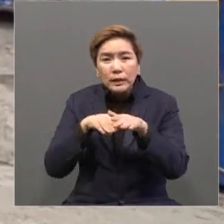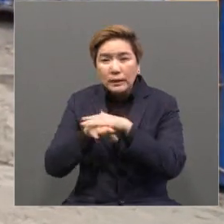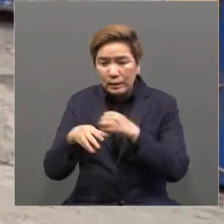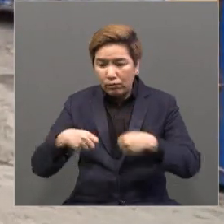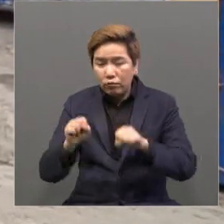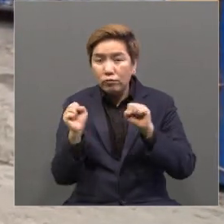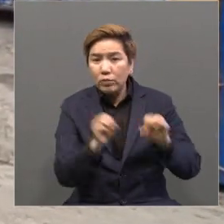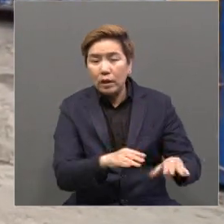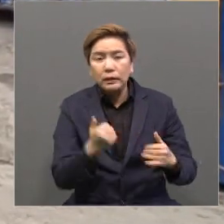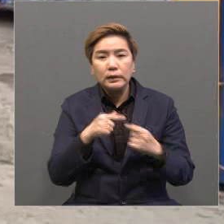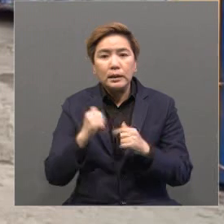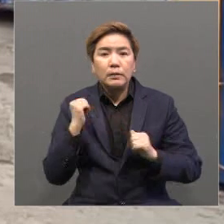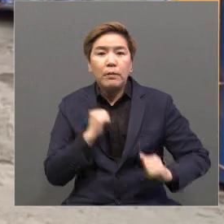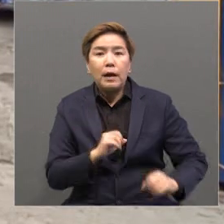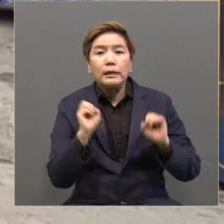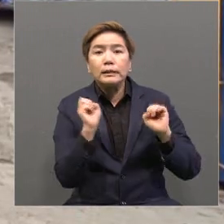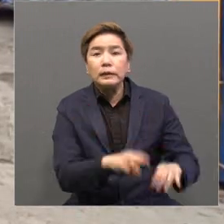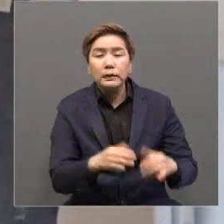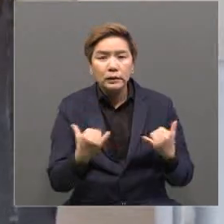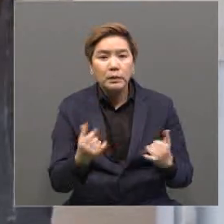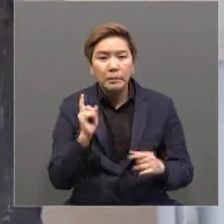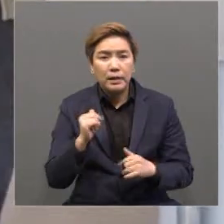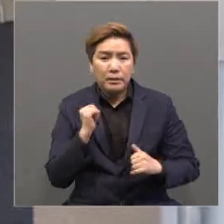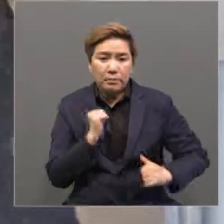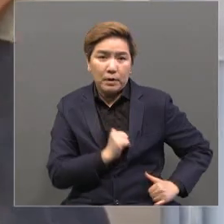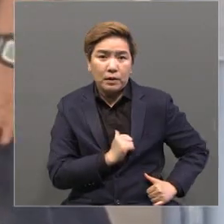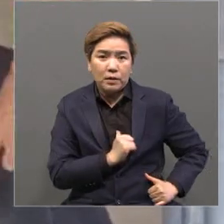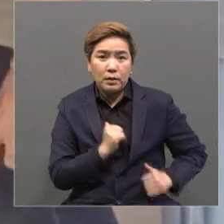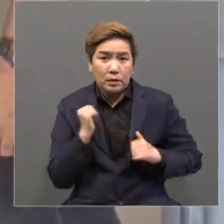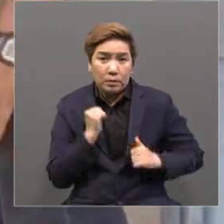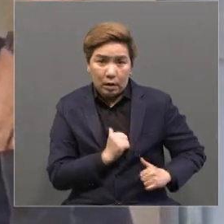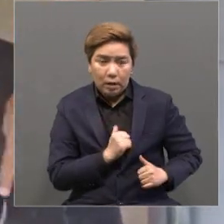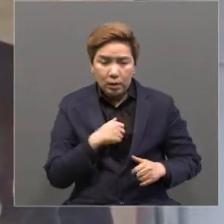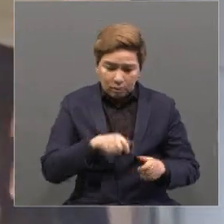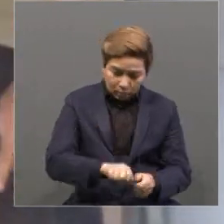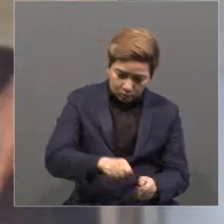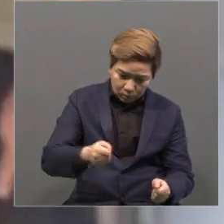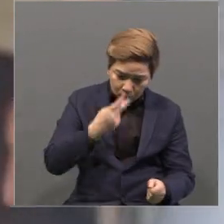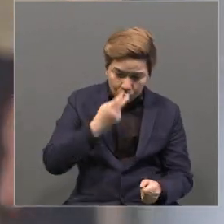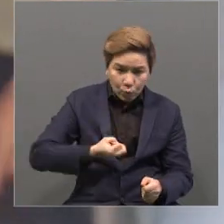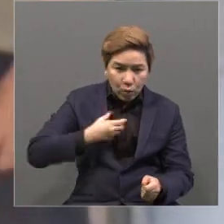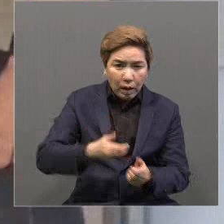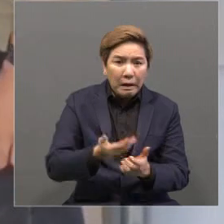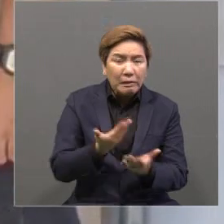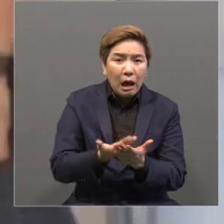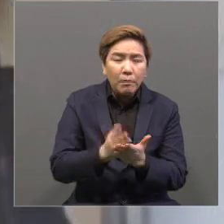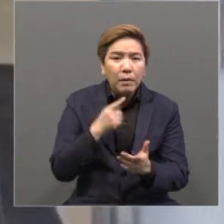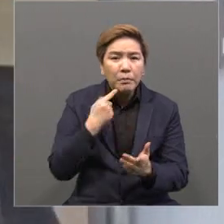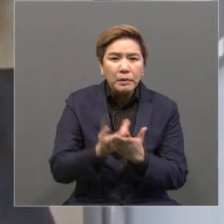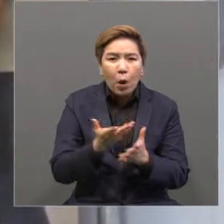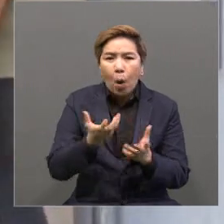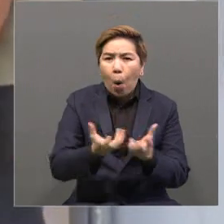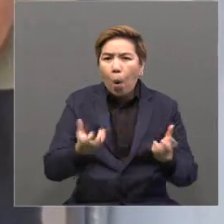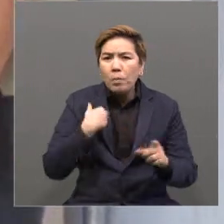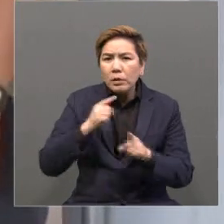นอกจากทิ้งมอเตอร์ไซค์ไว้ทิ้งกระเป๋าไว้ด้วยฮะเป็นกระเป๋าสะพายข้างพอเปิดเข้าไปดูก็ตกใจไม่ใช่เงินนะแต่เป็น